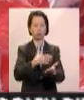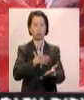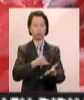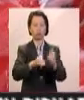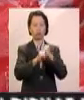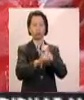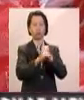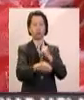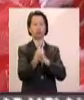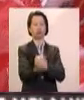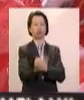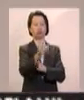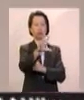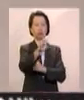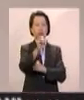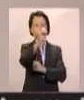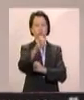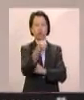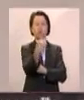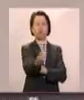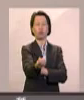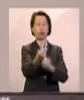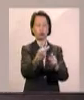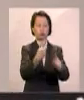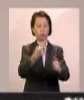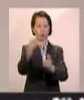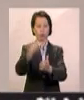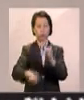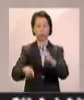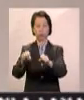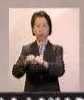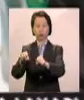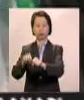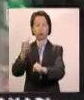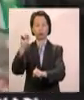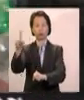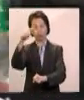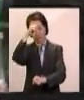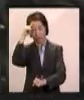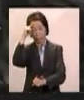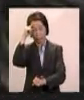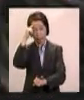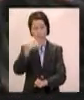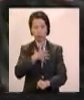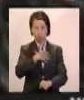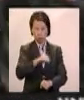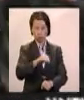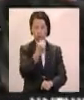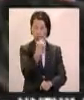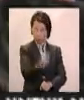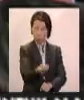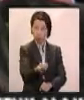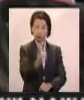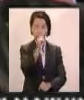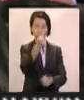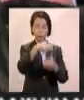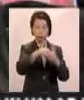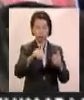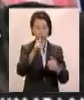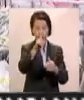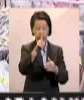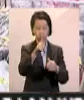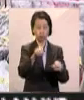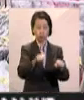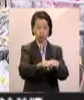promosi iaitu 50% murah daripada harga kasut hitam. Ada kasut putih dijual serendah RM10